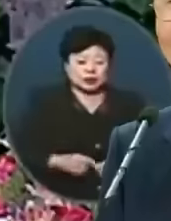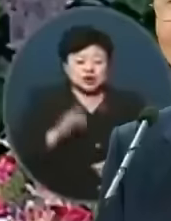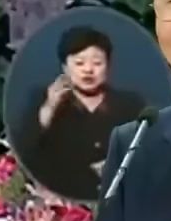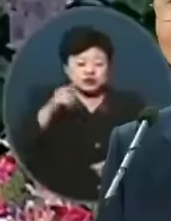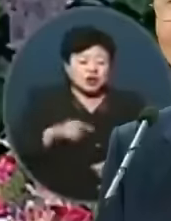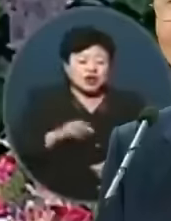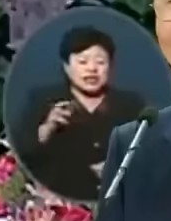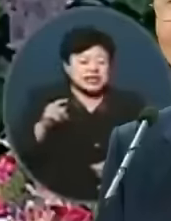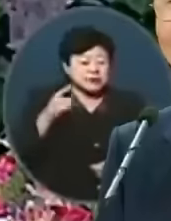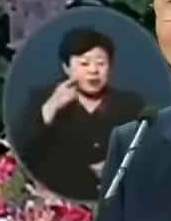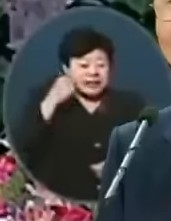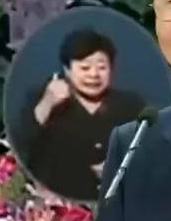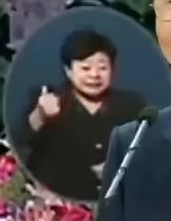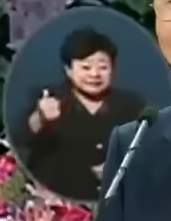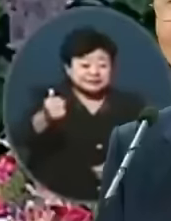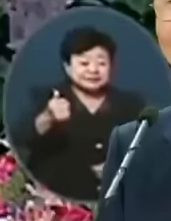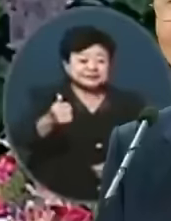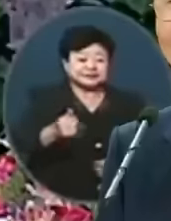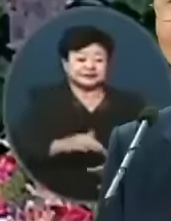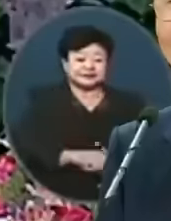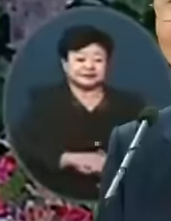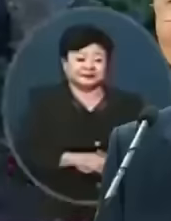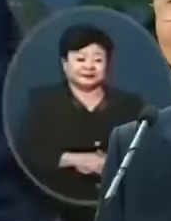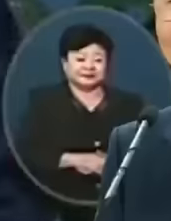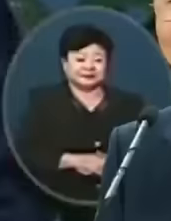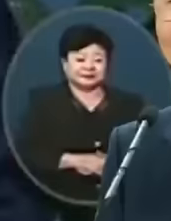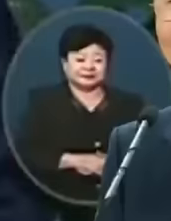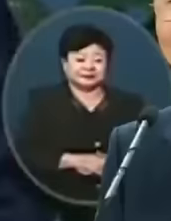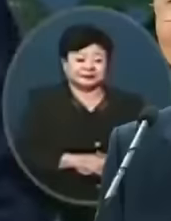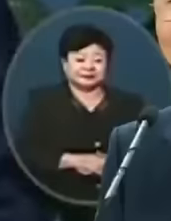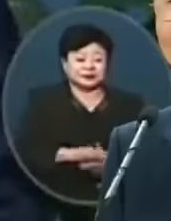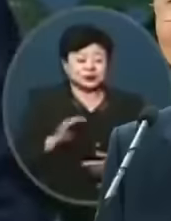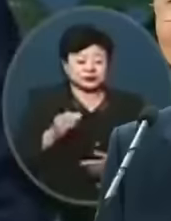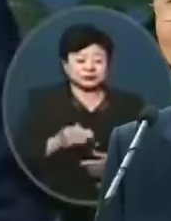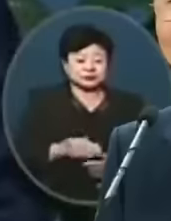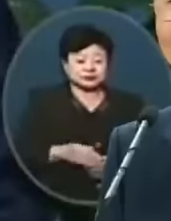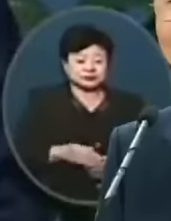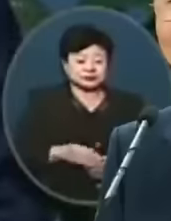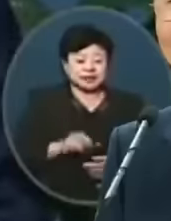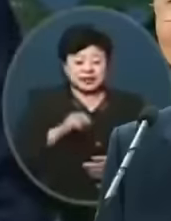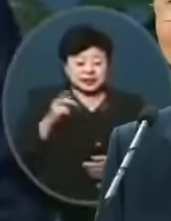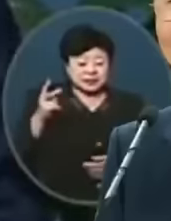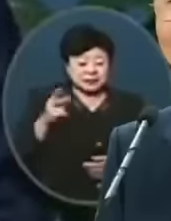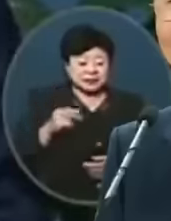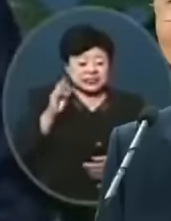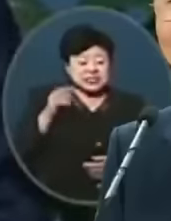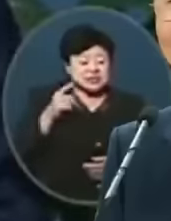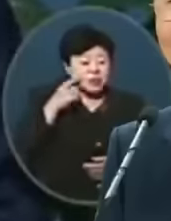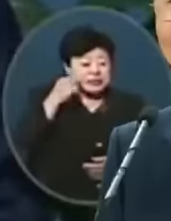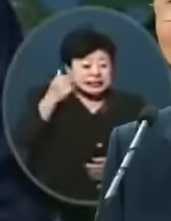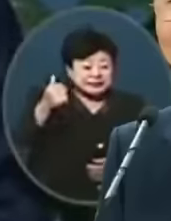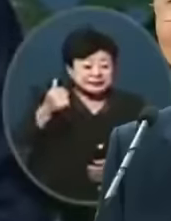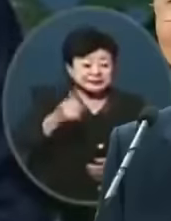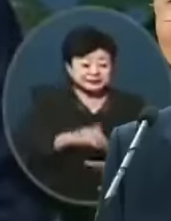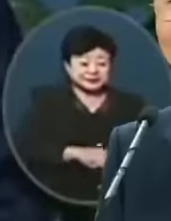루터 킹 목사님을 대단히 사랑합니다. 요사이 TV에서 킹 목사님의